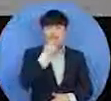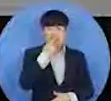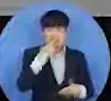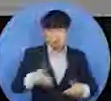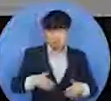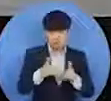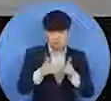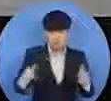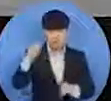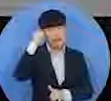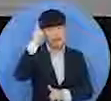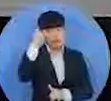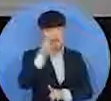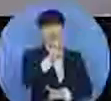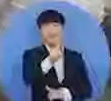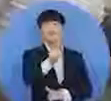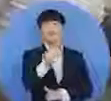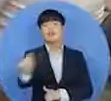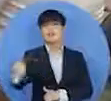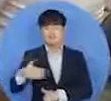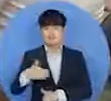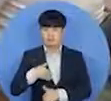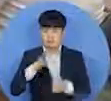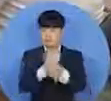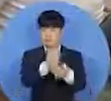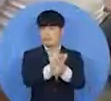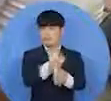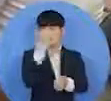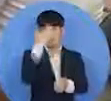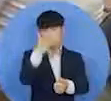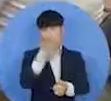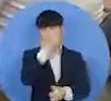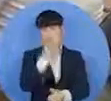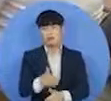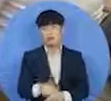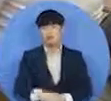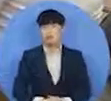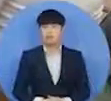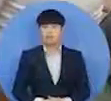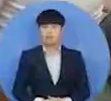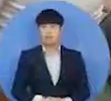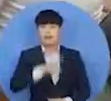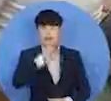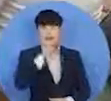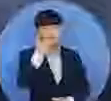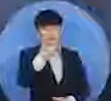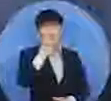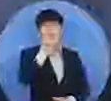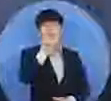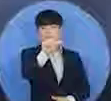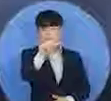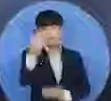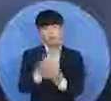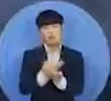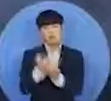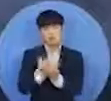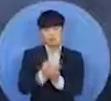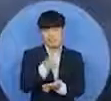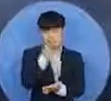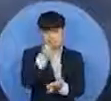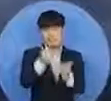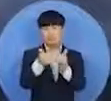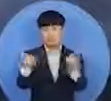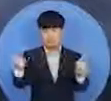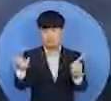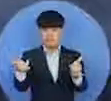협약을 통해 의치가 필요한 대상자 중 매월 한 명씩 의료 지원을 받게 되었는데요. 지원 대상은